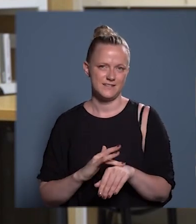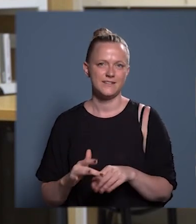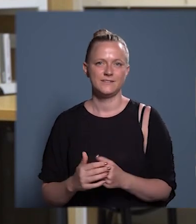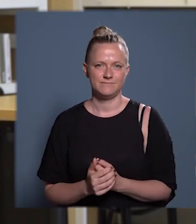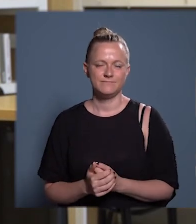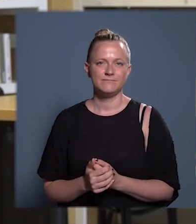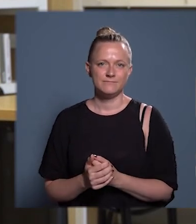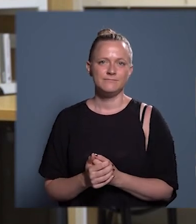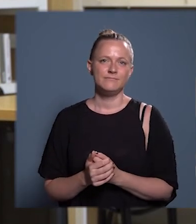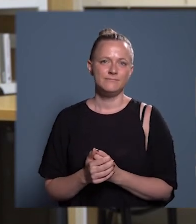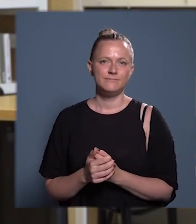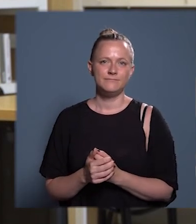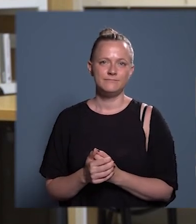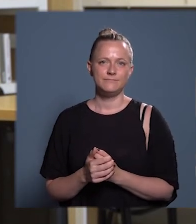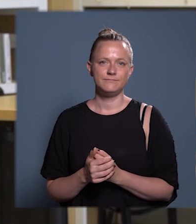Jaj.